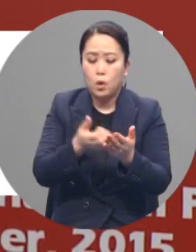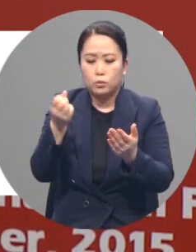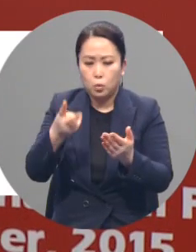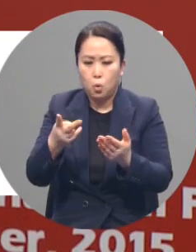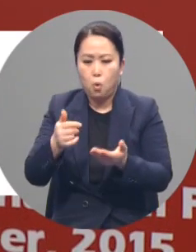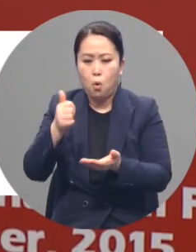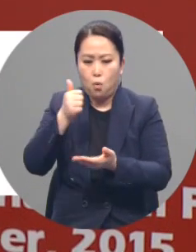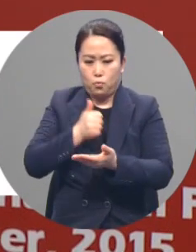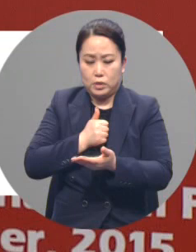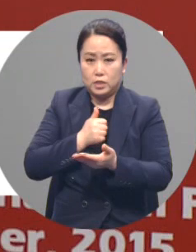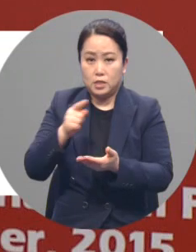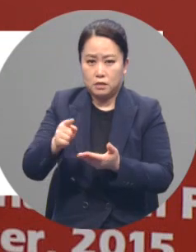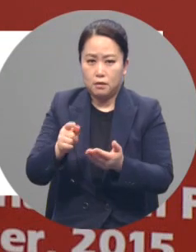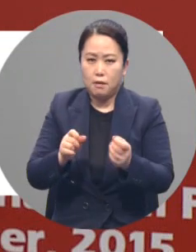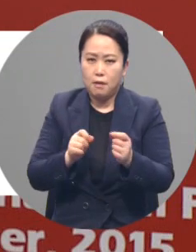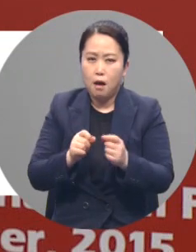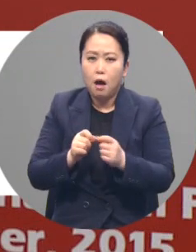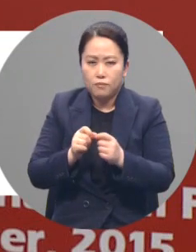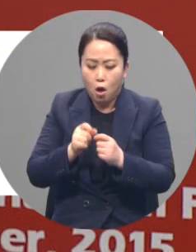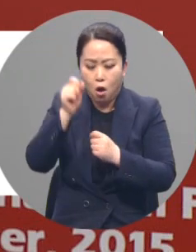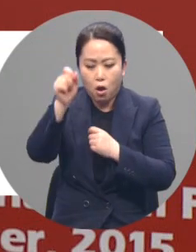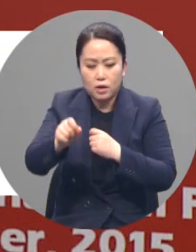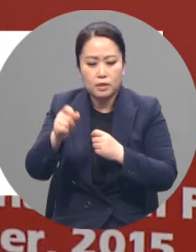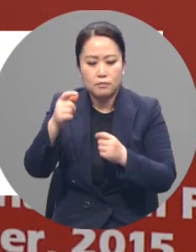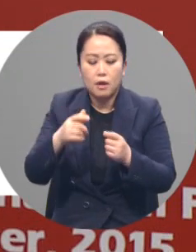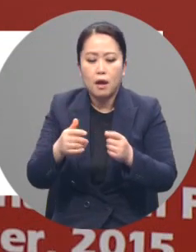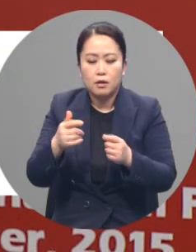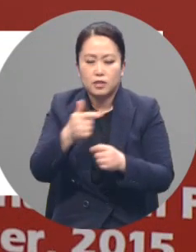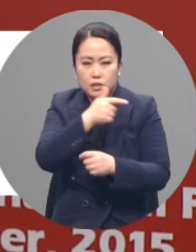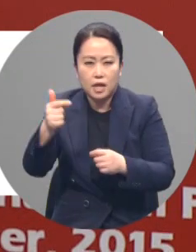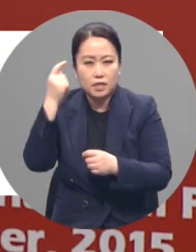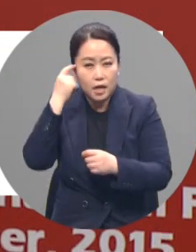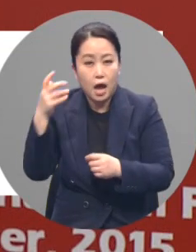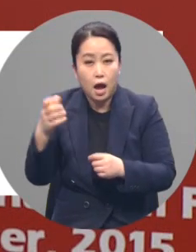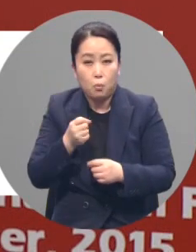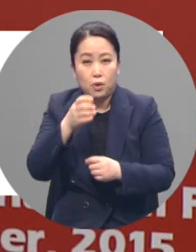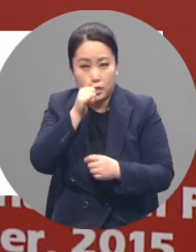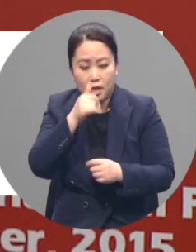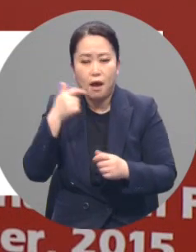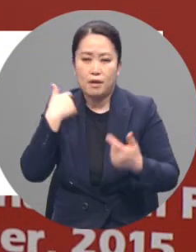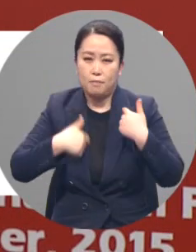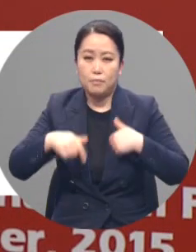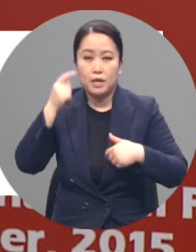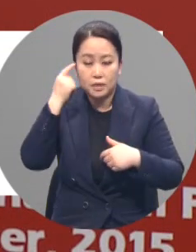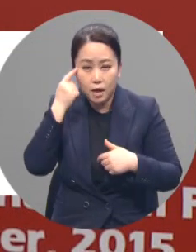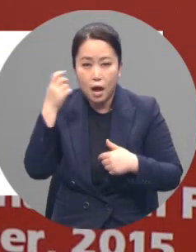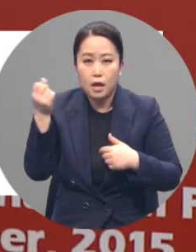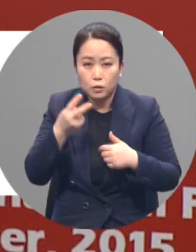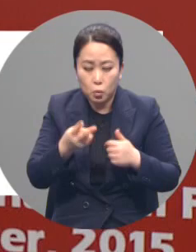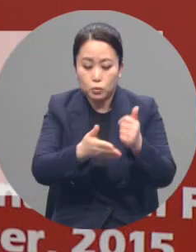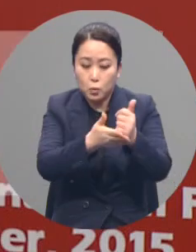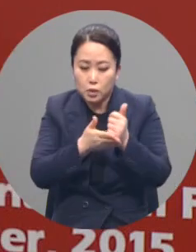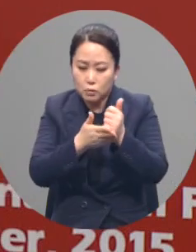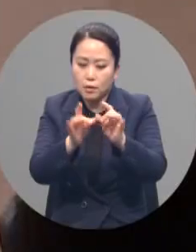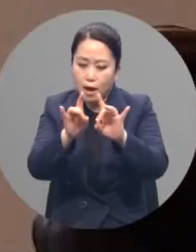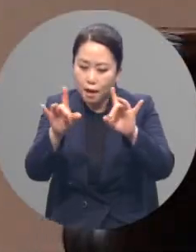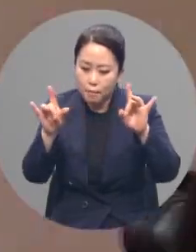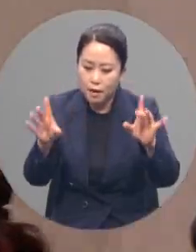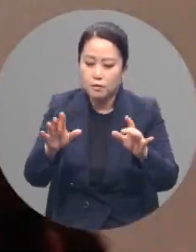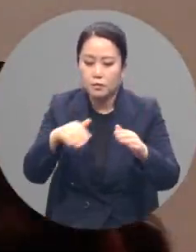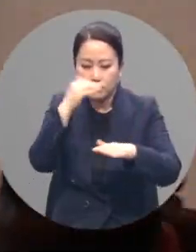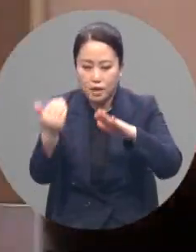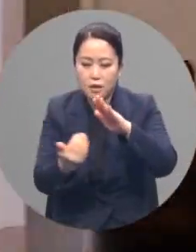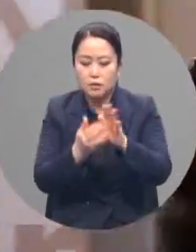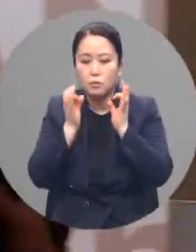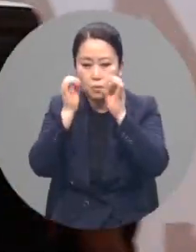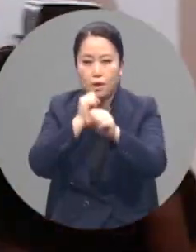널리 인지하고 있다는 점에서 굉장히 기쁘게 생각하고요. 우리 게스트 한 분 한 분한테 최선을 다할 생각입니다.